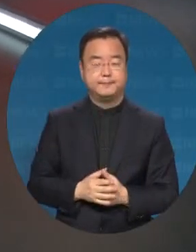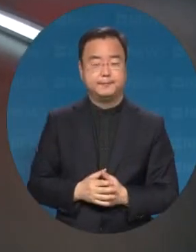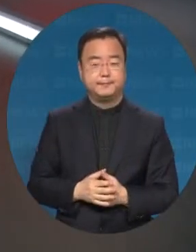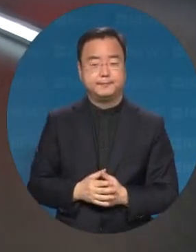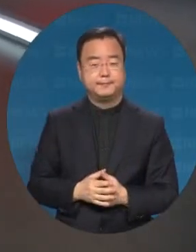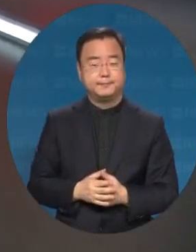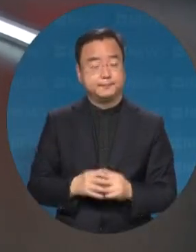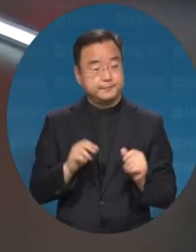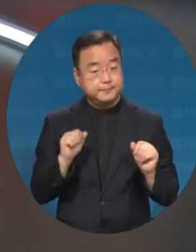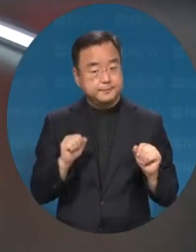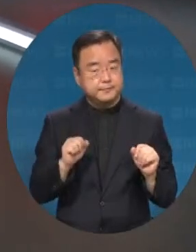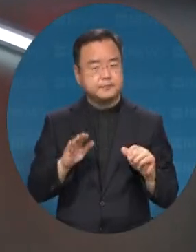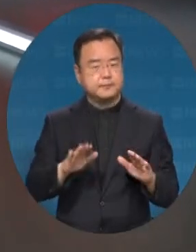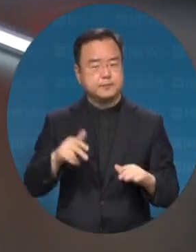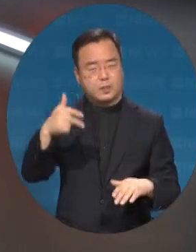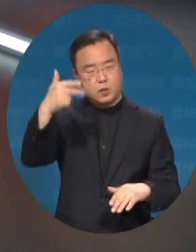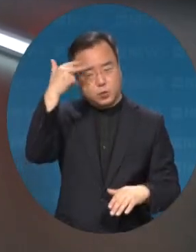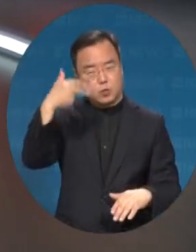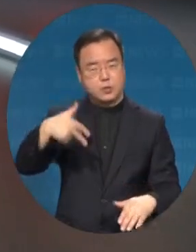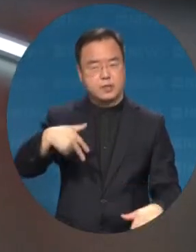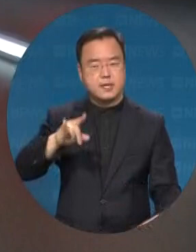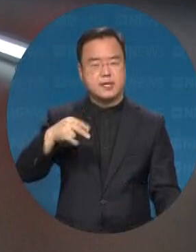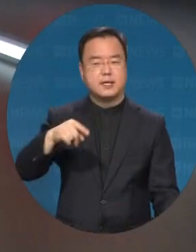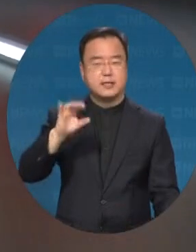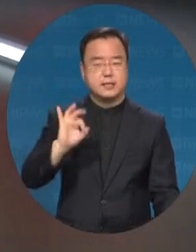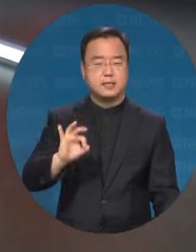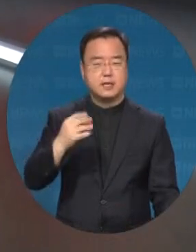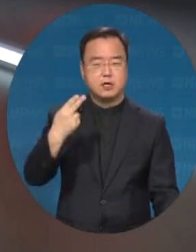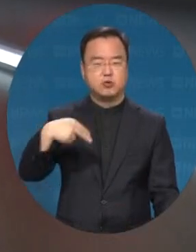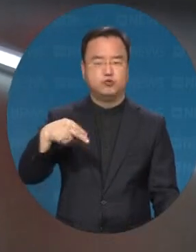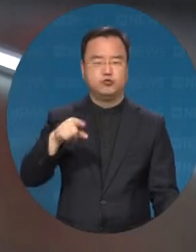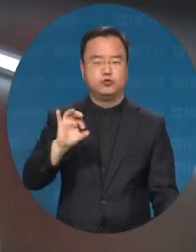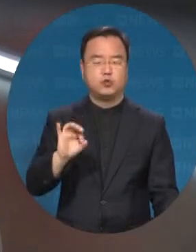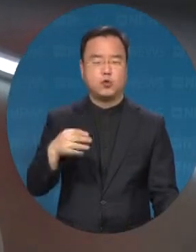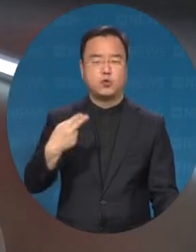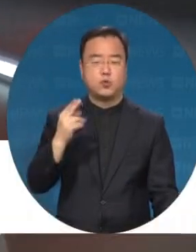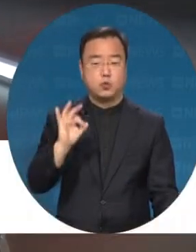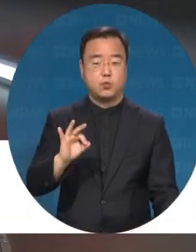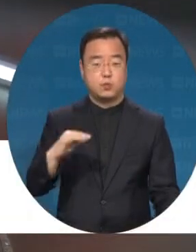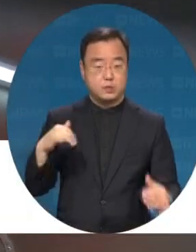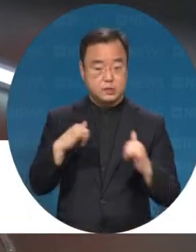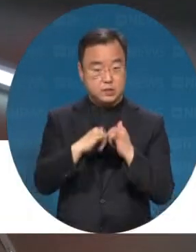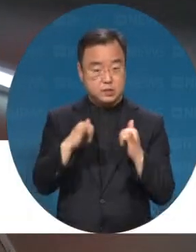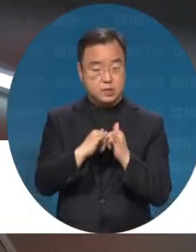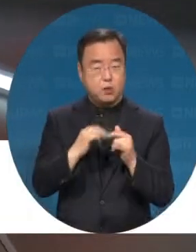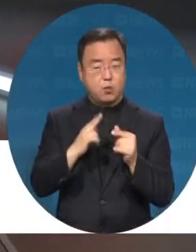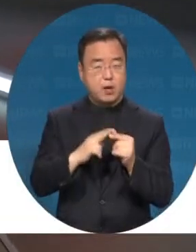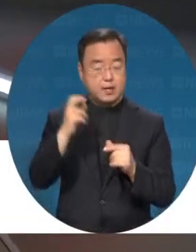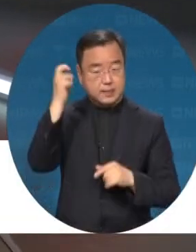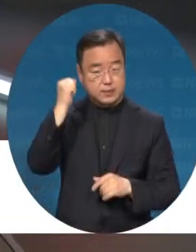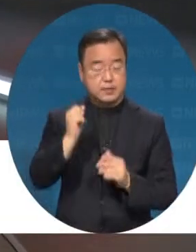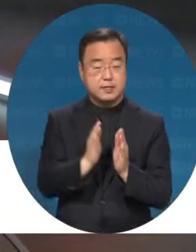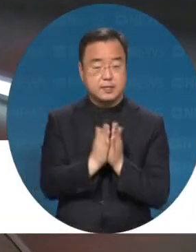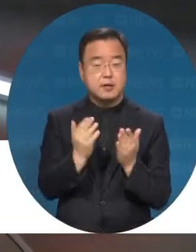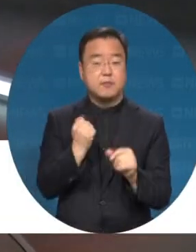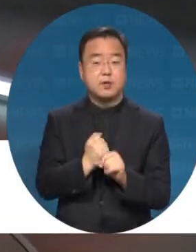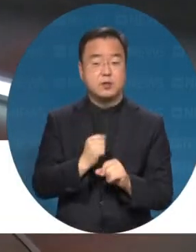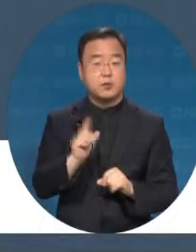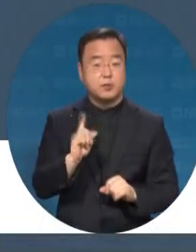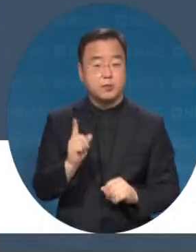예 이번에 조선의 재상 유성룡 전쟁과 기억이라는 책을 출간하셨습니다 어떤 내용입니까